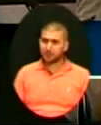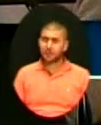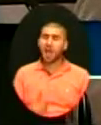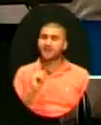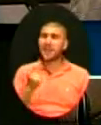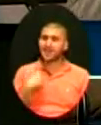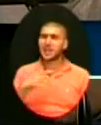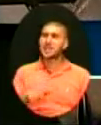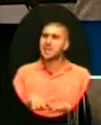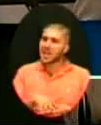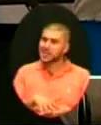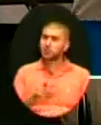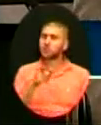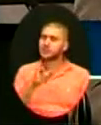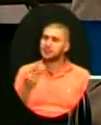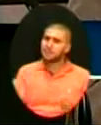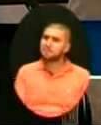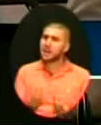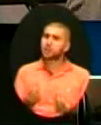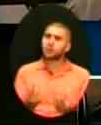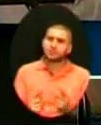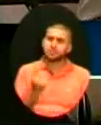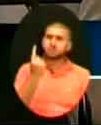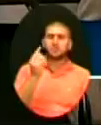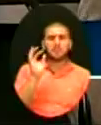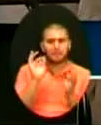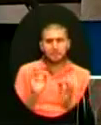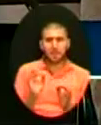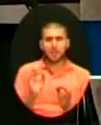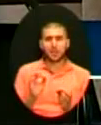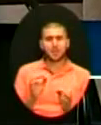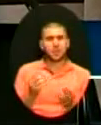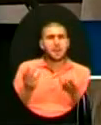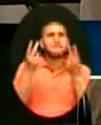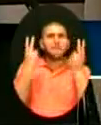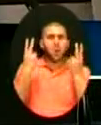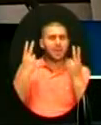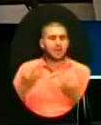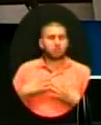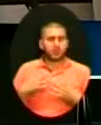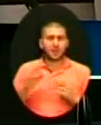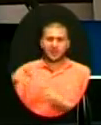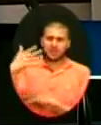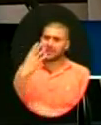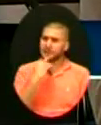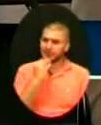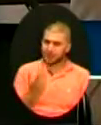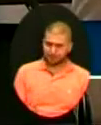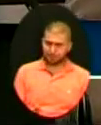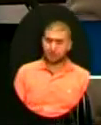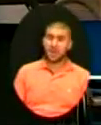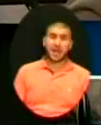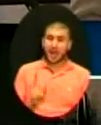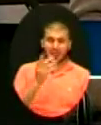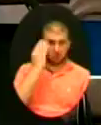אבל אני הרגשתי שזה רגע שבאמת הוא רגע מכונן מבחינתי ומבחינת מדינת ישראל.